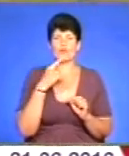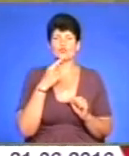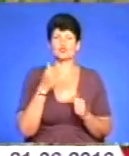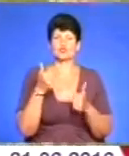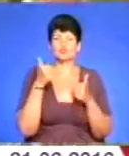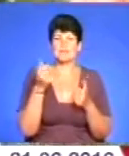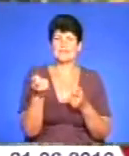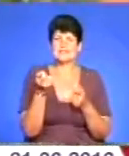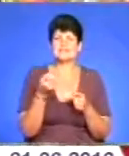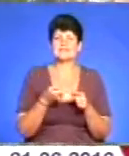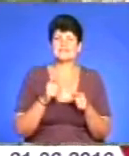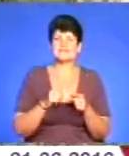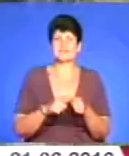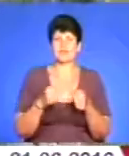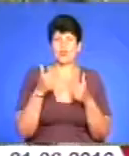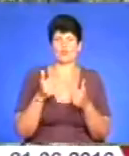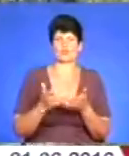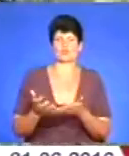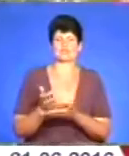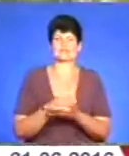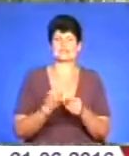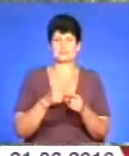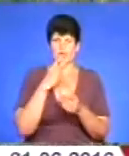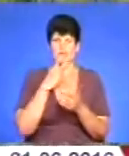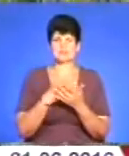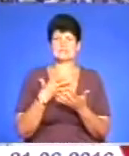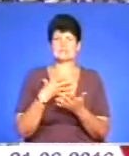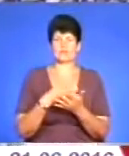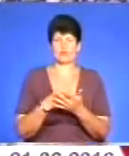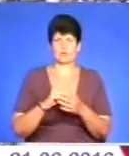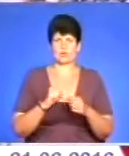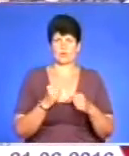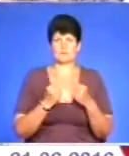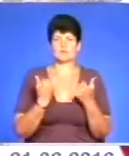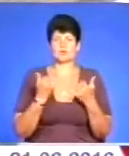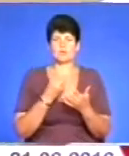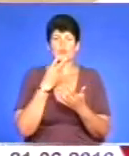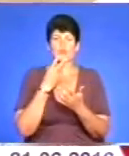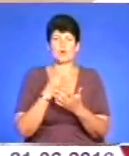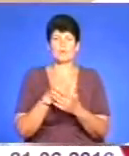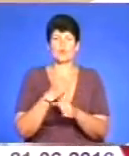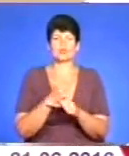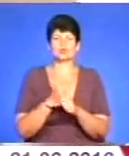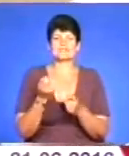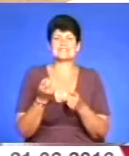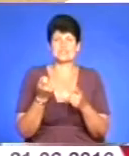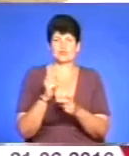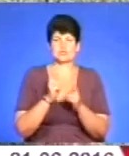хорошого урожаю. Тому саме це і демонстрували своїм колегам. Ми сьогодні покажемо в роботі роботу насіннєвого заводу, щоб люди